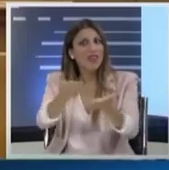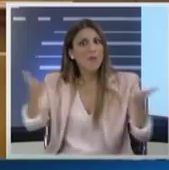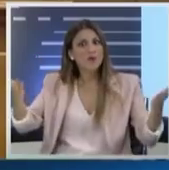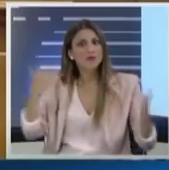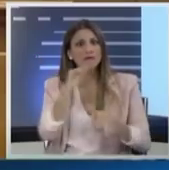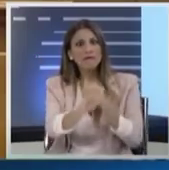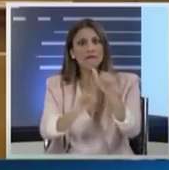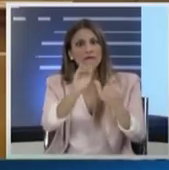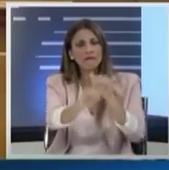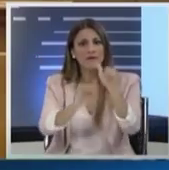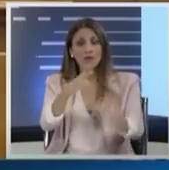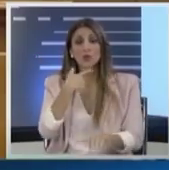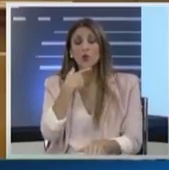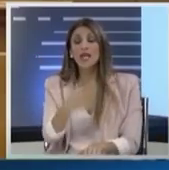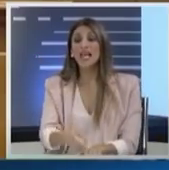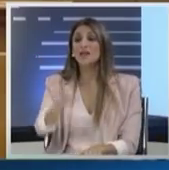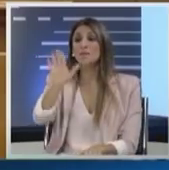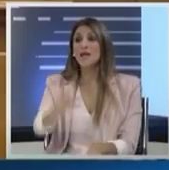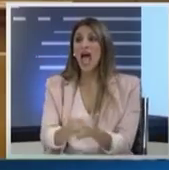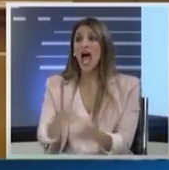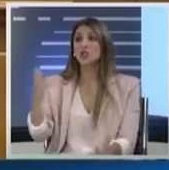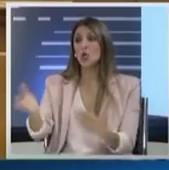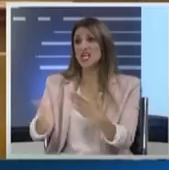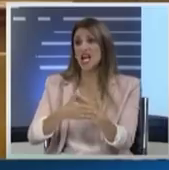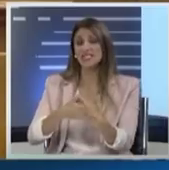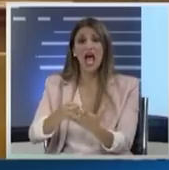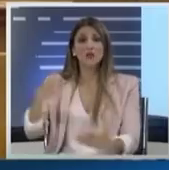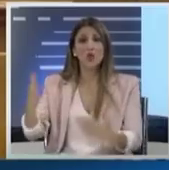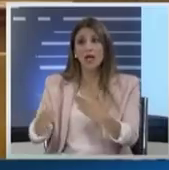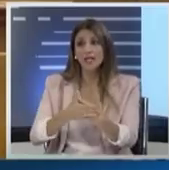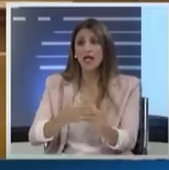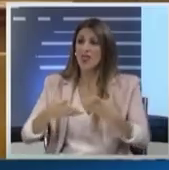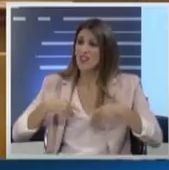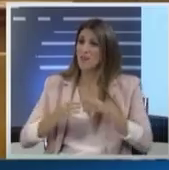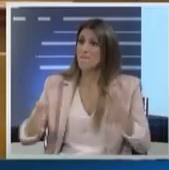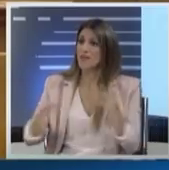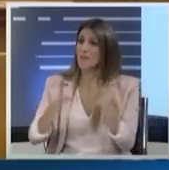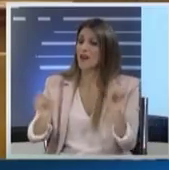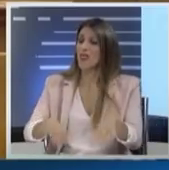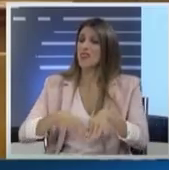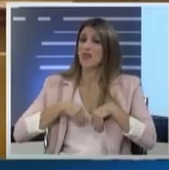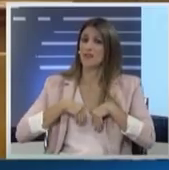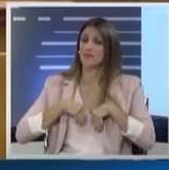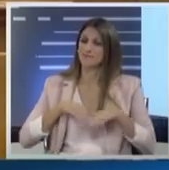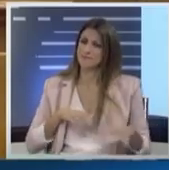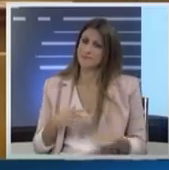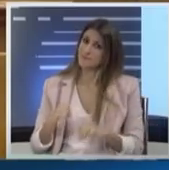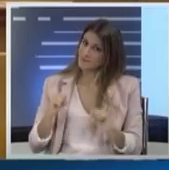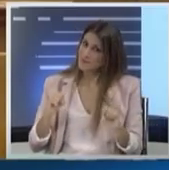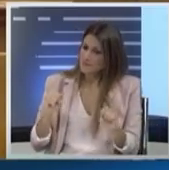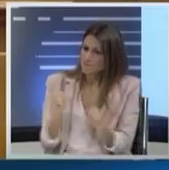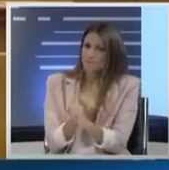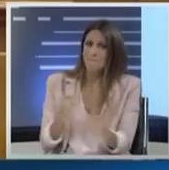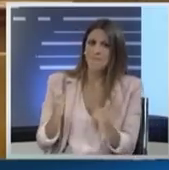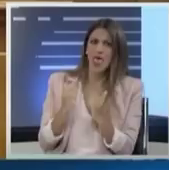καιρό, που βγαίνατε και λέγατε κλείστε την αξιολόγηση, κλείστε την αξιολόγηση, δεχτείτε τα μέτρα. Και βεβαίως, όχι